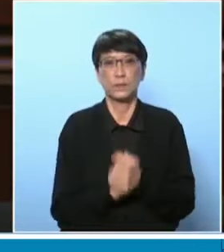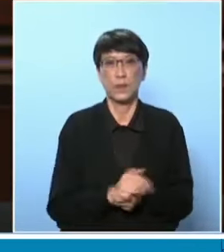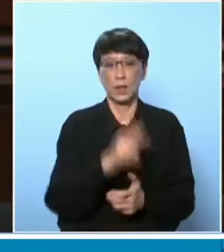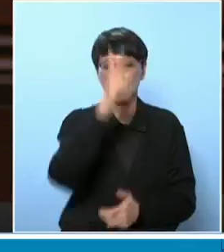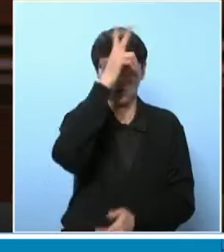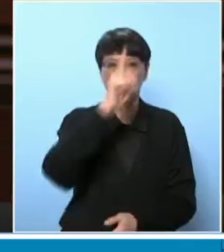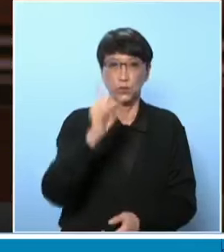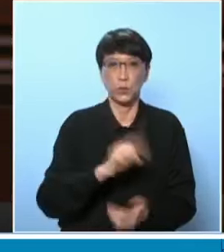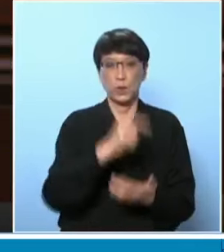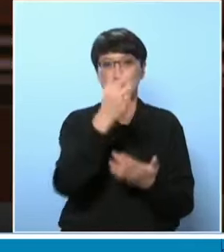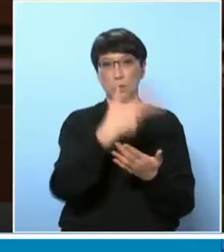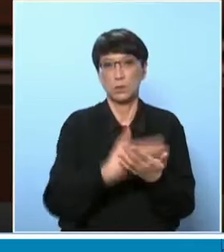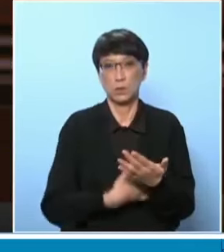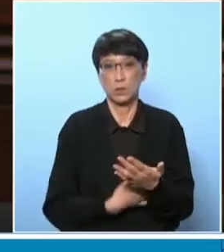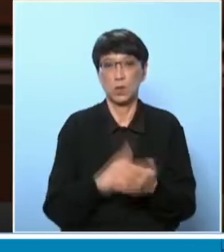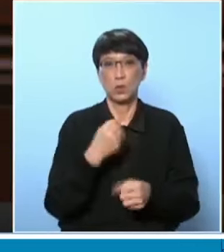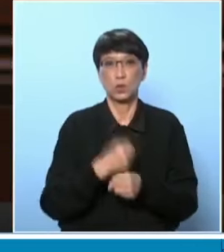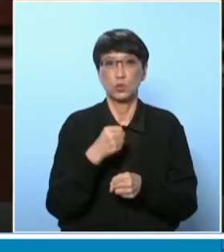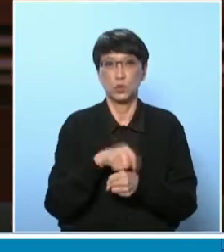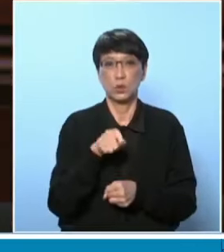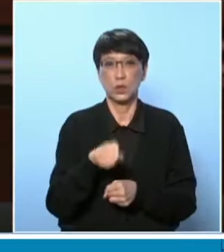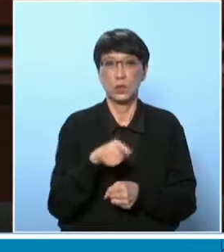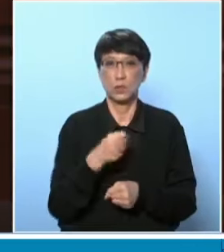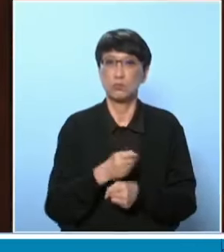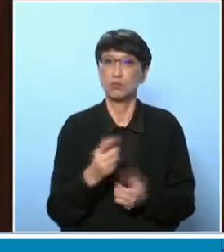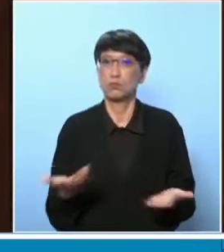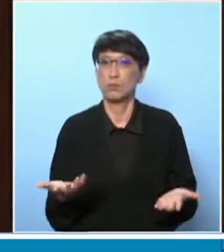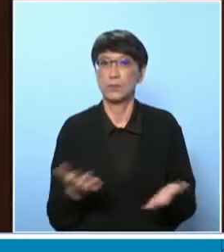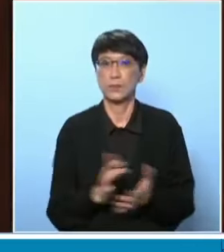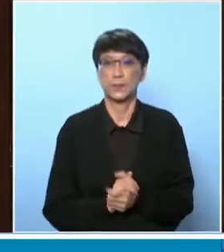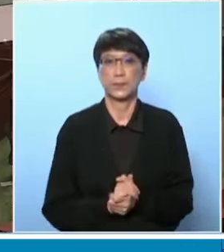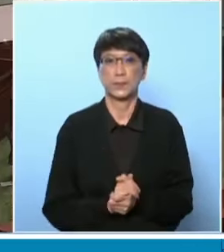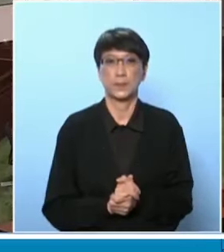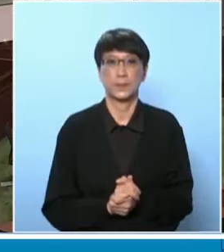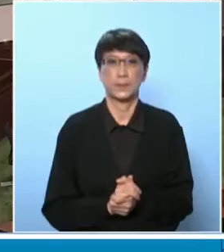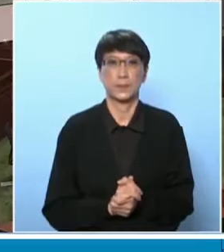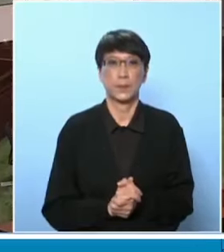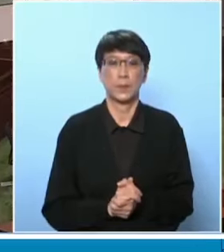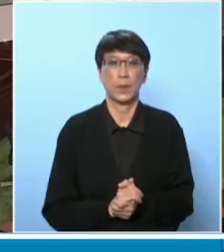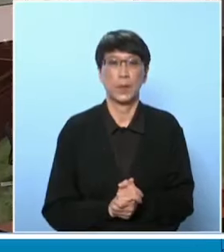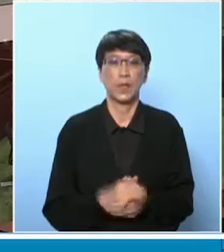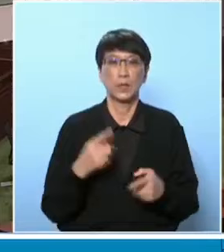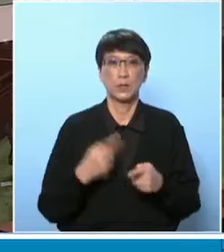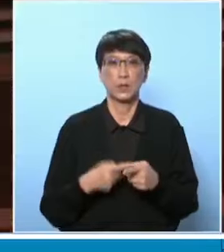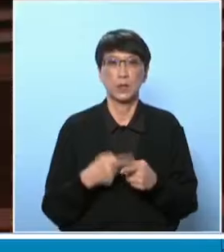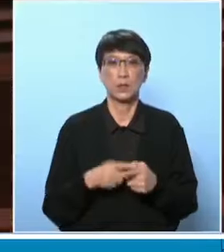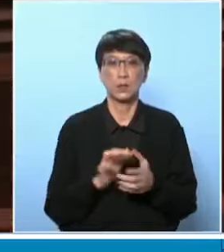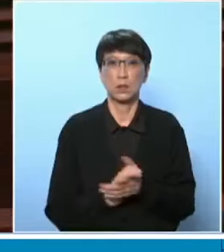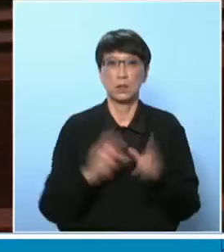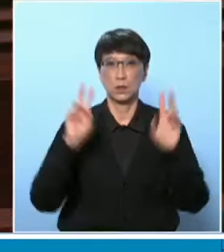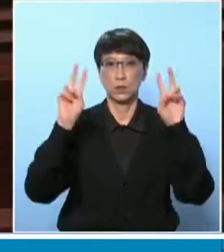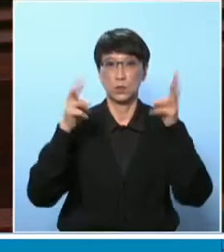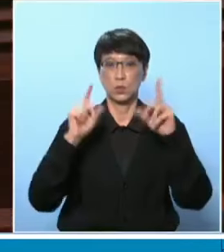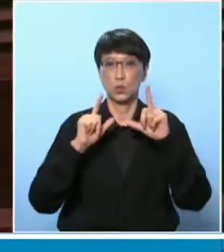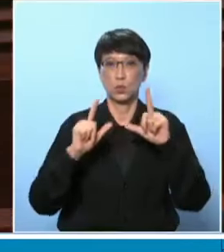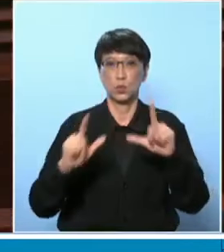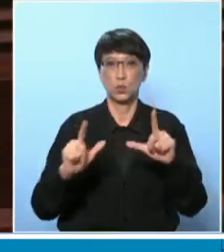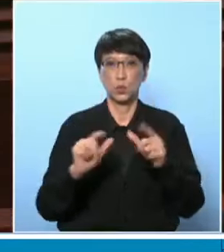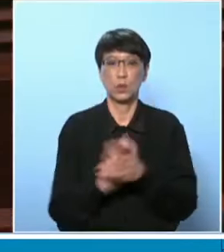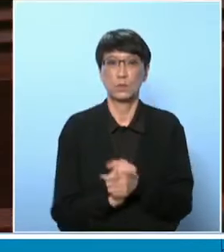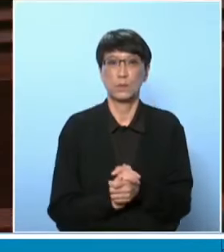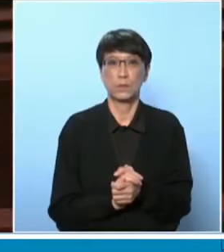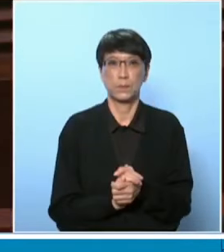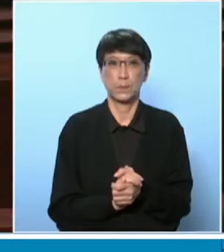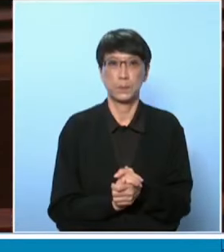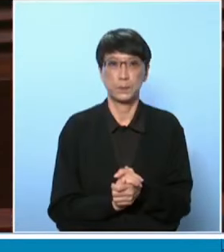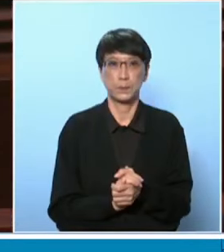府有什麼策略去做好上述的工作呢？ 局長。 多謝主席。其實在正主體答案裏面，我們都說了，